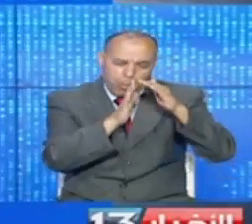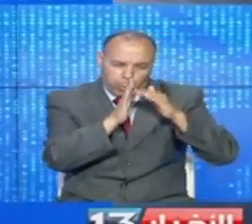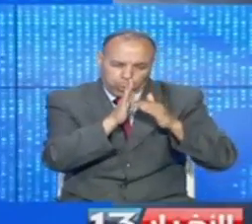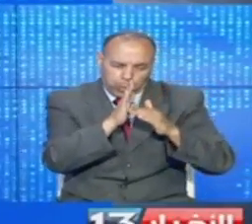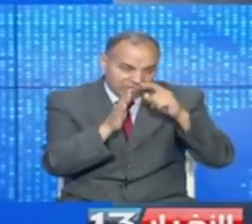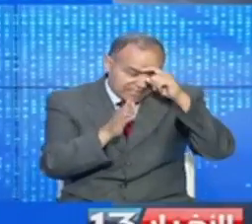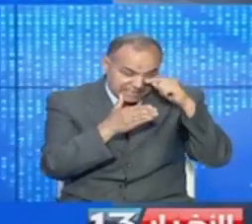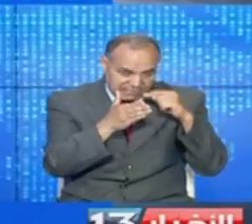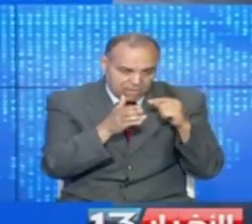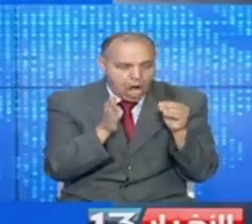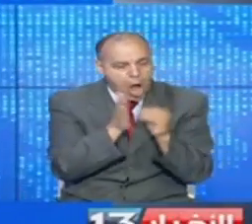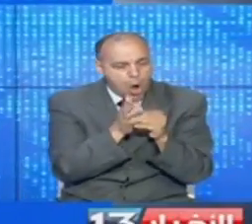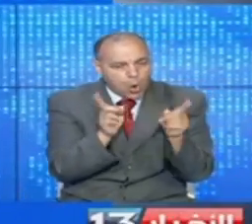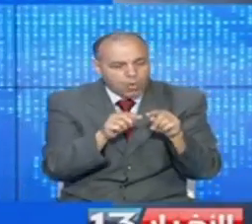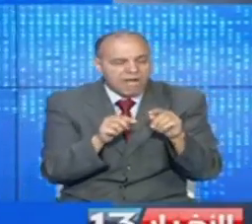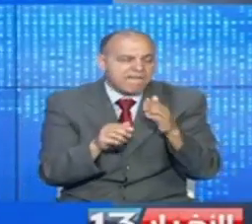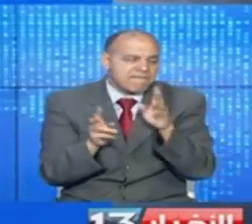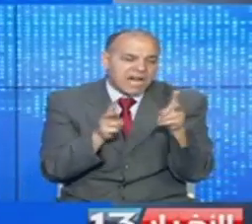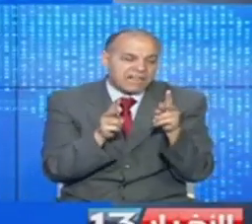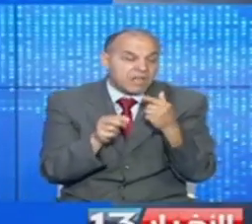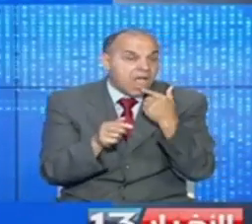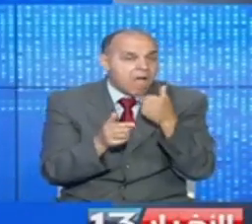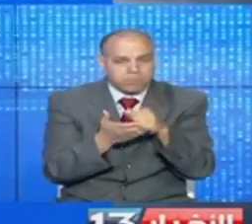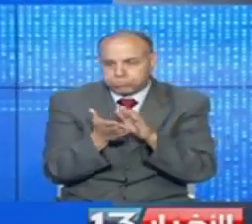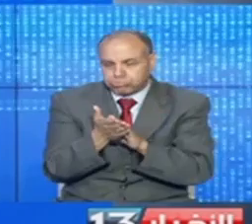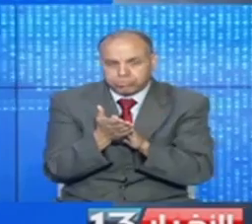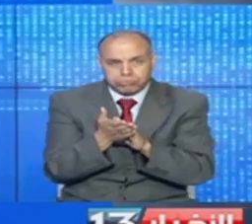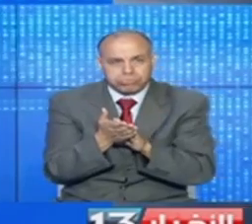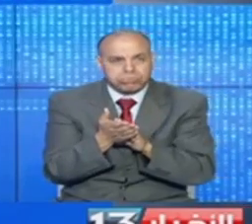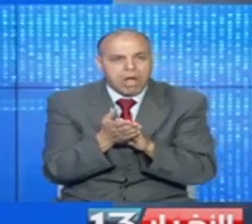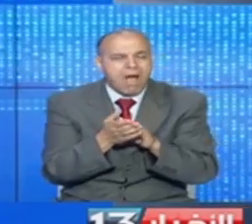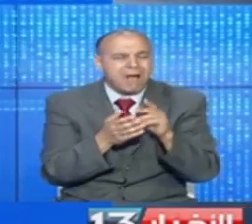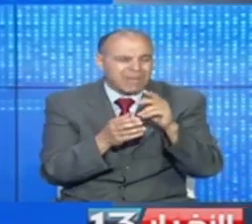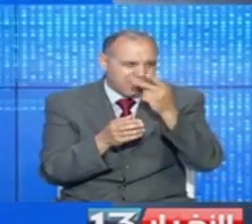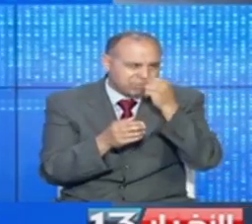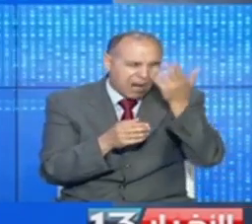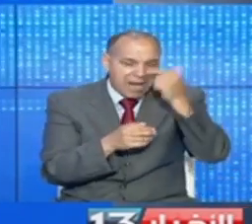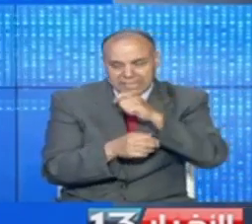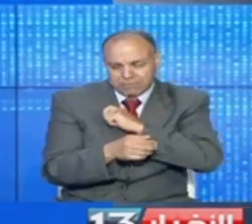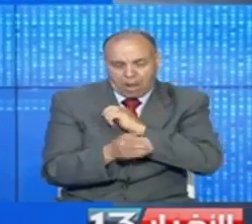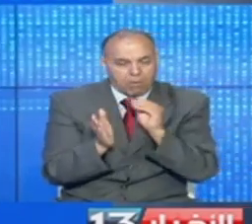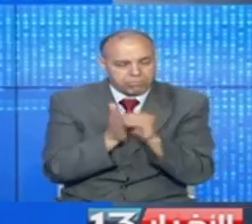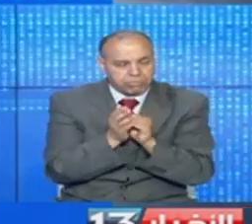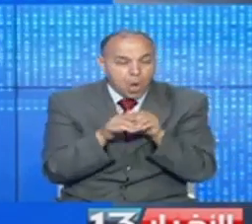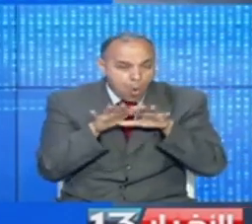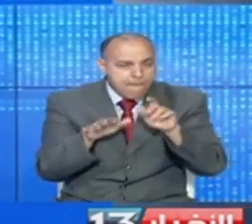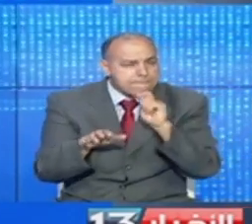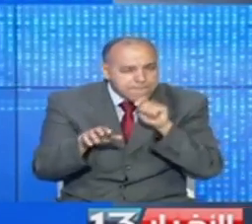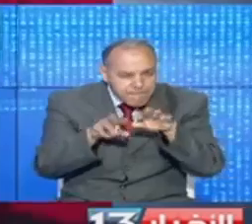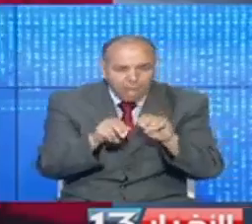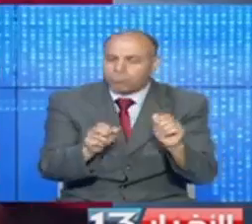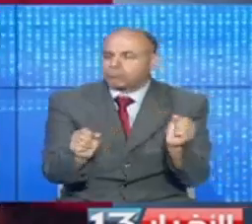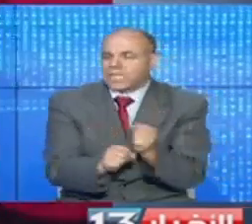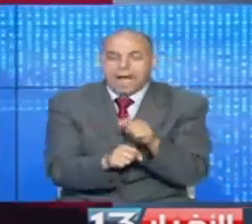في الصيف ليعاود نشاطه في الخريف، كما حصل خلال سيناريو الإنفلونزا الإسبانية، مؤكدة أن الوباء لم ينتهي بشكل